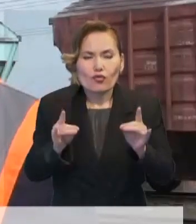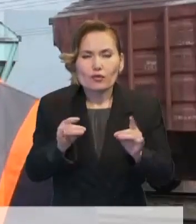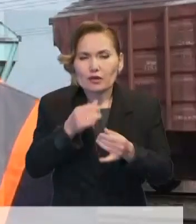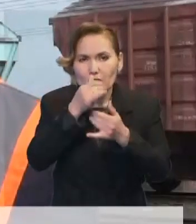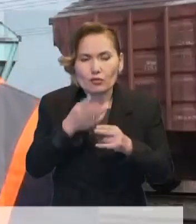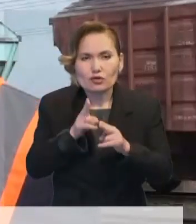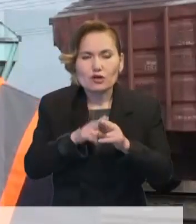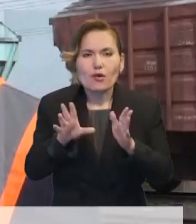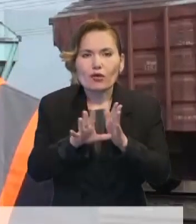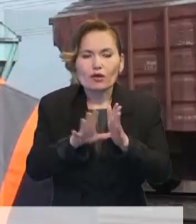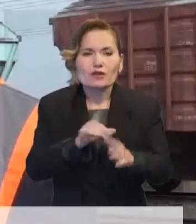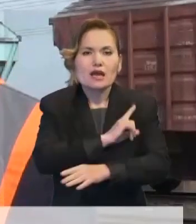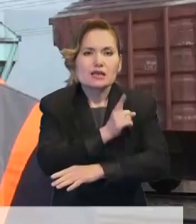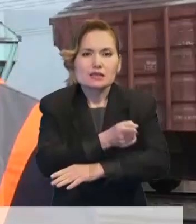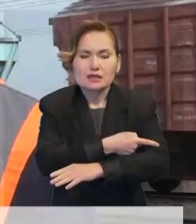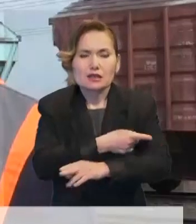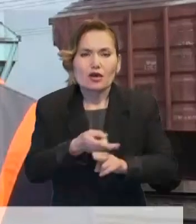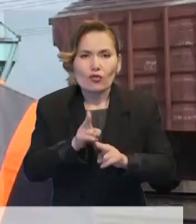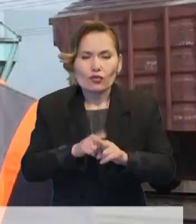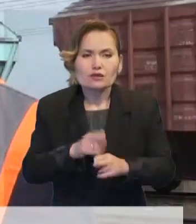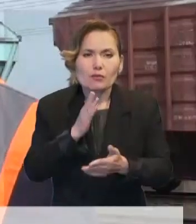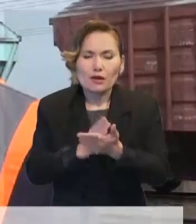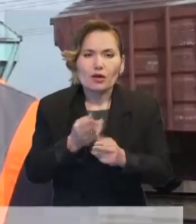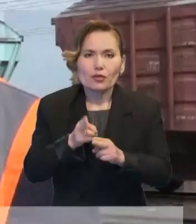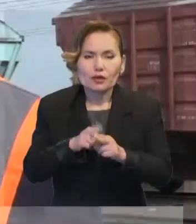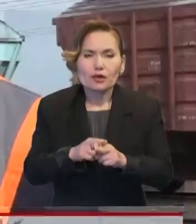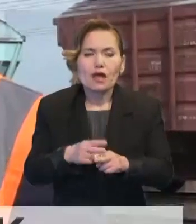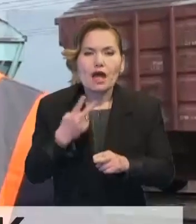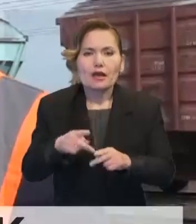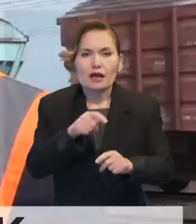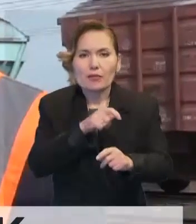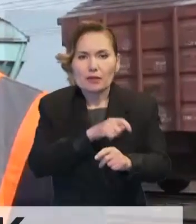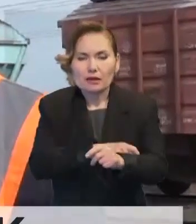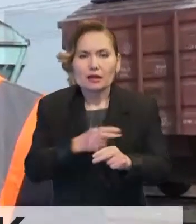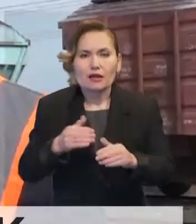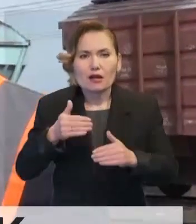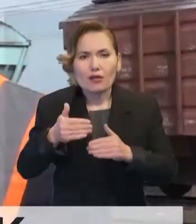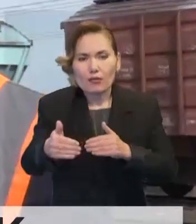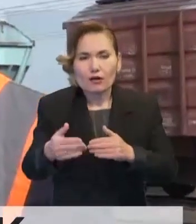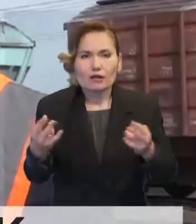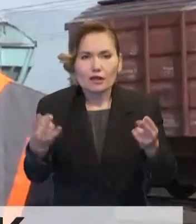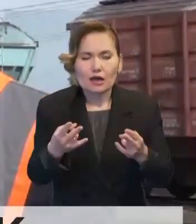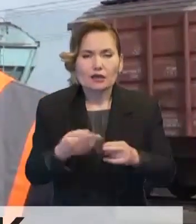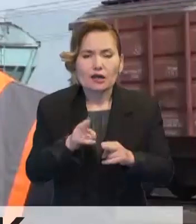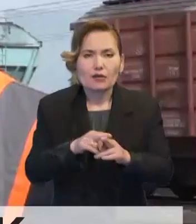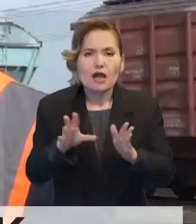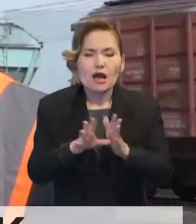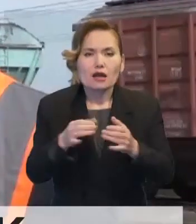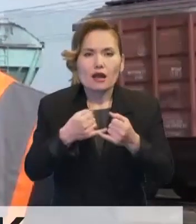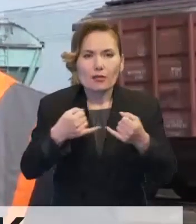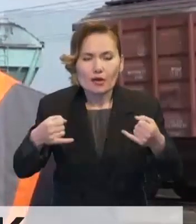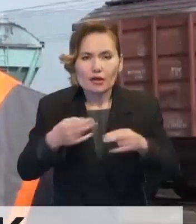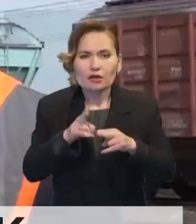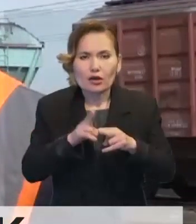жетеді. Яғни үйдегі тоқтан 125 есеге артық. Сондықтан 2 метрлік қашықтыққа жақындауға болмайды. Ал электр сымдарының